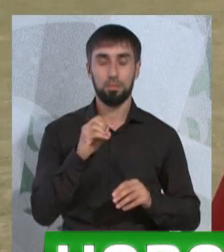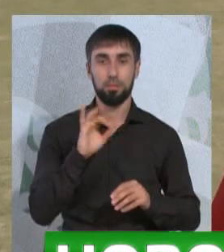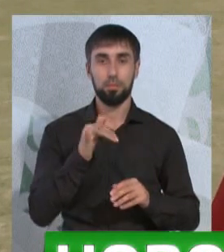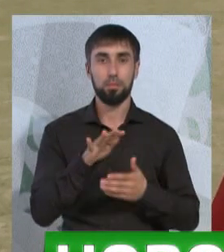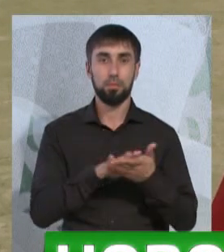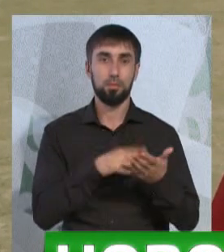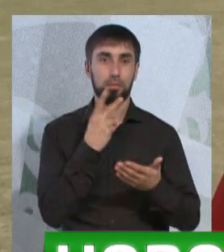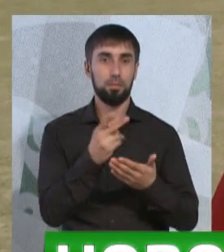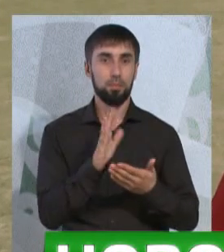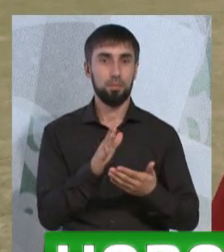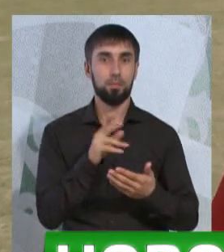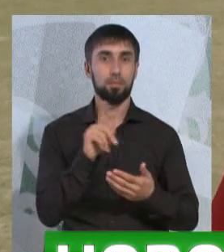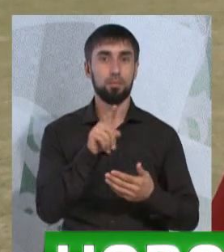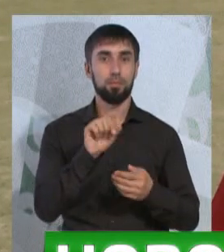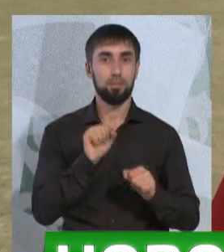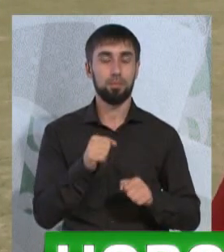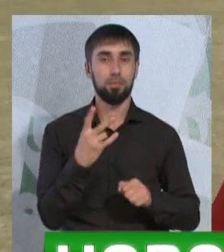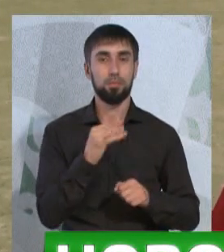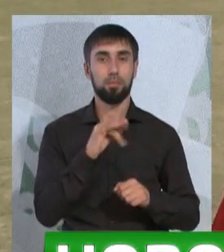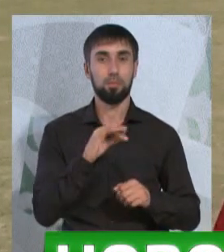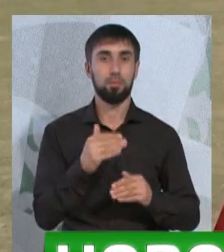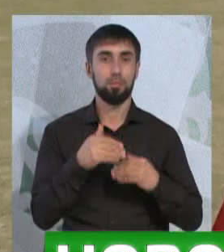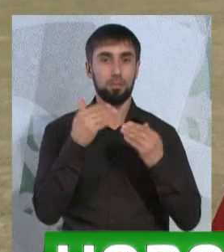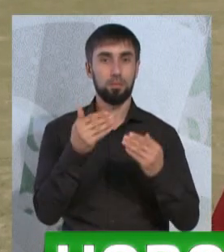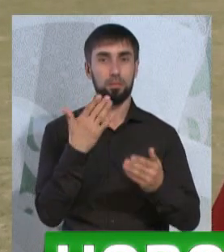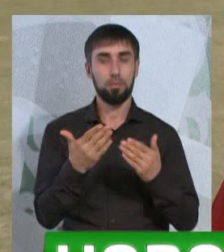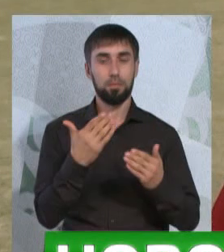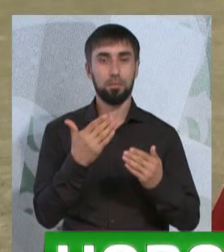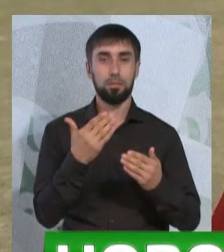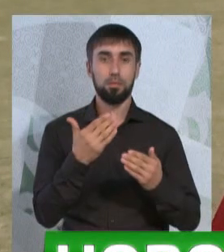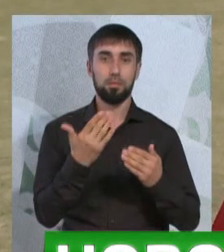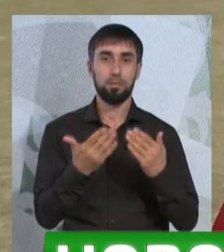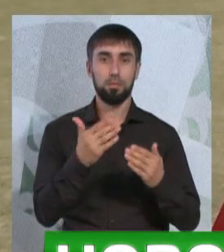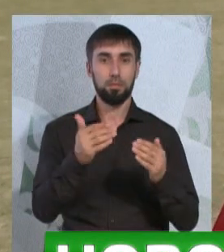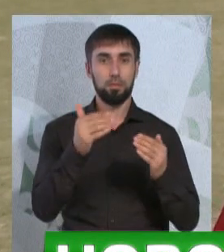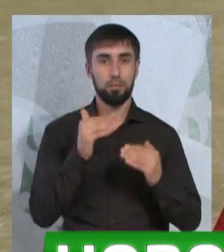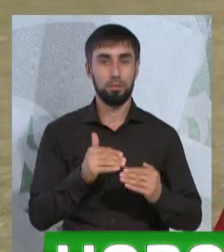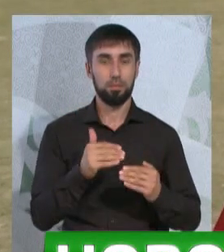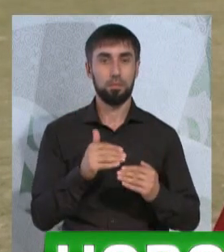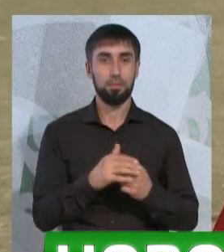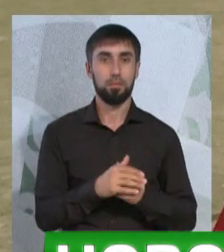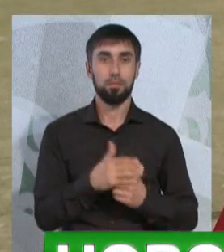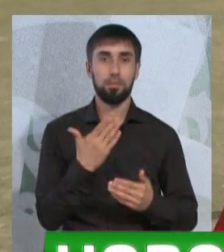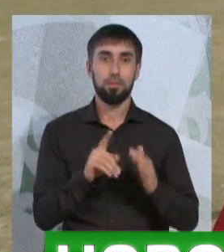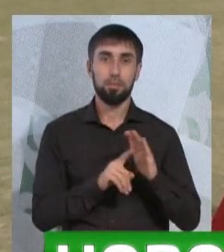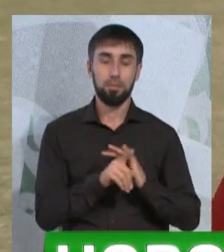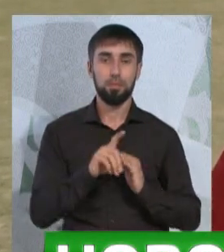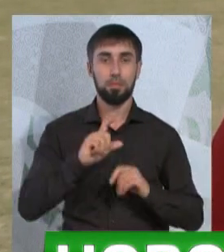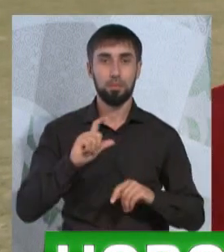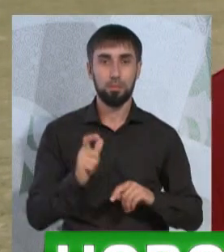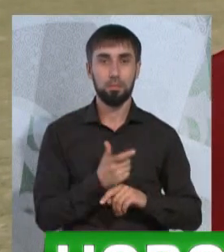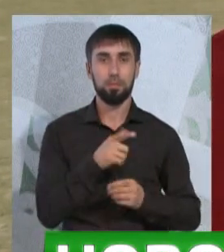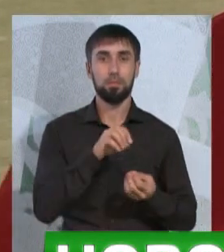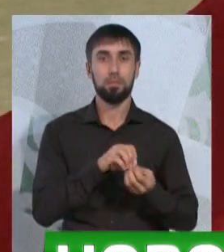дальше исходить, что нам дальше, на какой уровень переходить. Переходить ли вообще, или же опуститься еще ниже и начать еще с